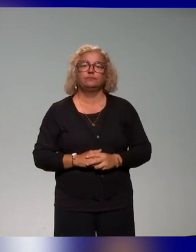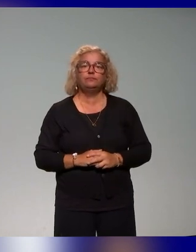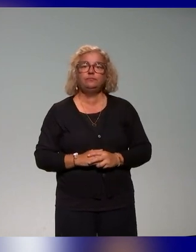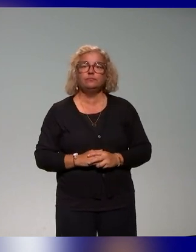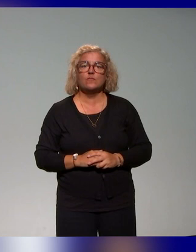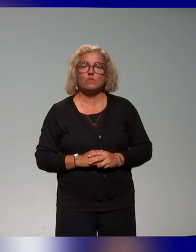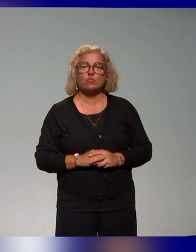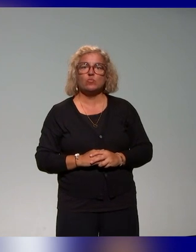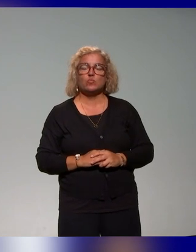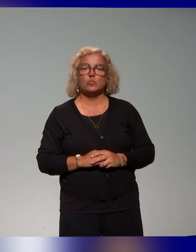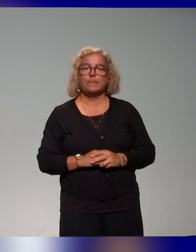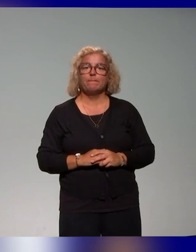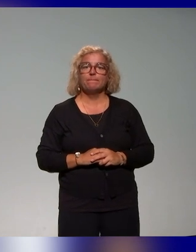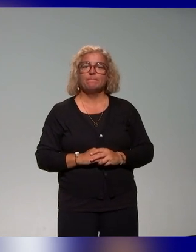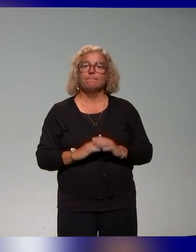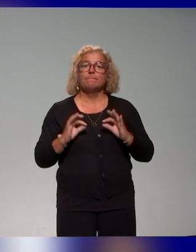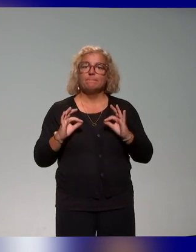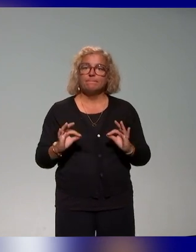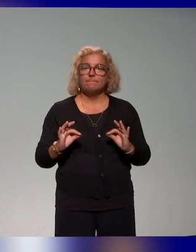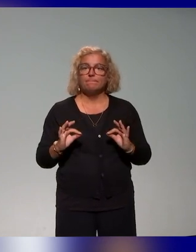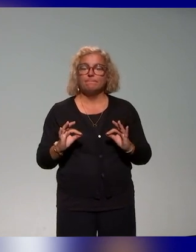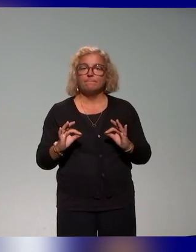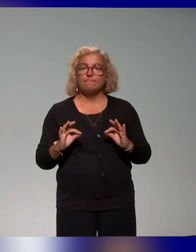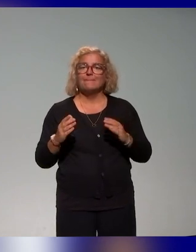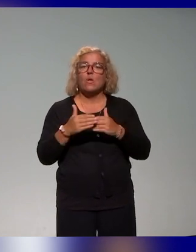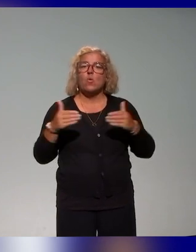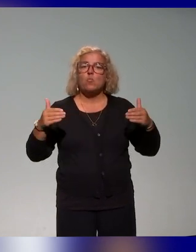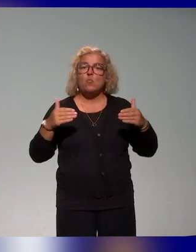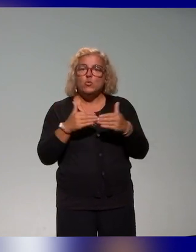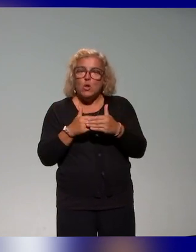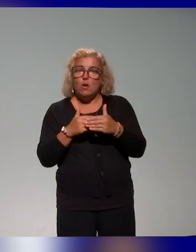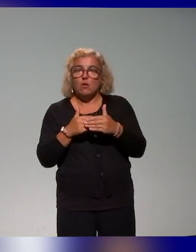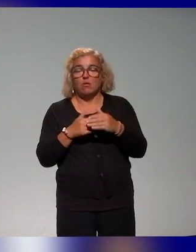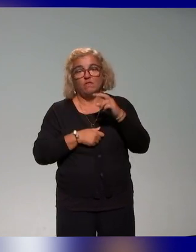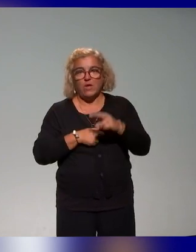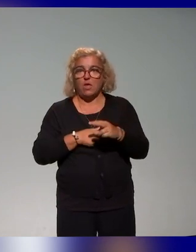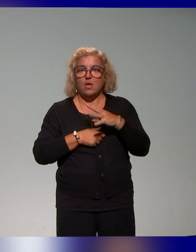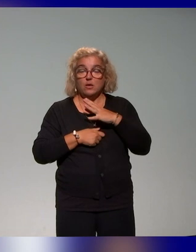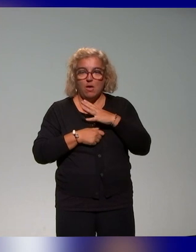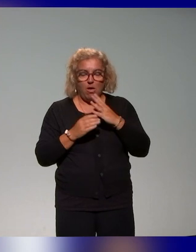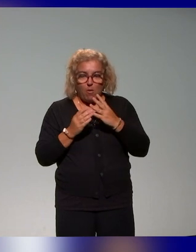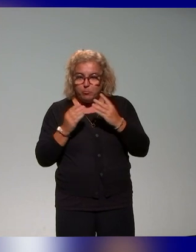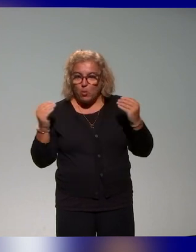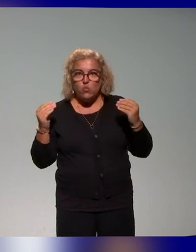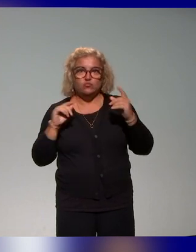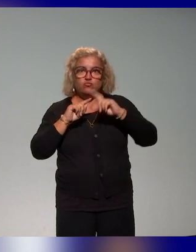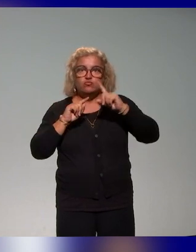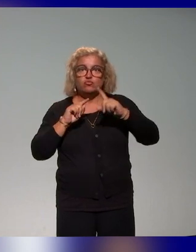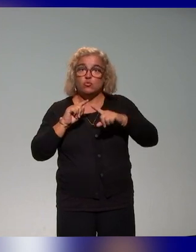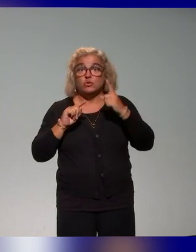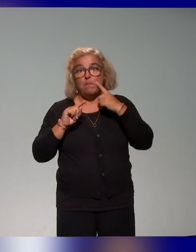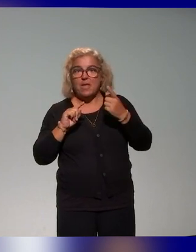Alors ensuite, effectivement, Moodle, pour beaucoup c'est une usine à gaz, mais on peut en faire une très jolie petite maison à